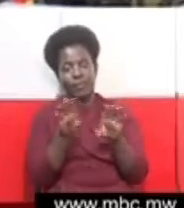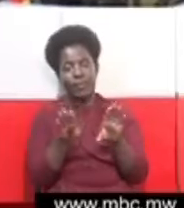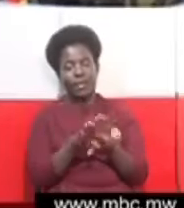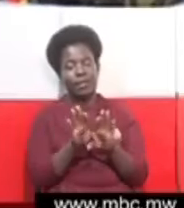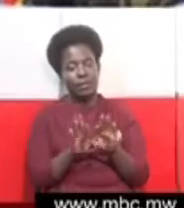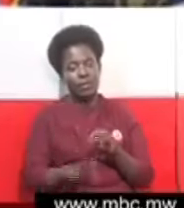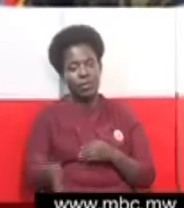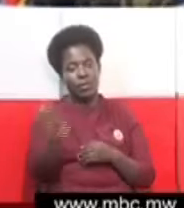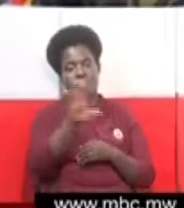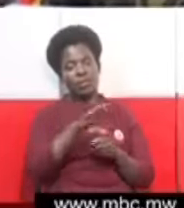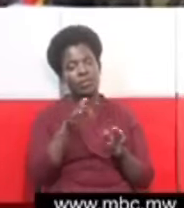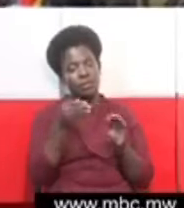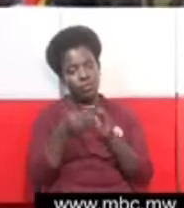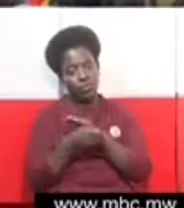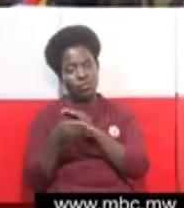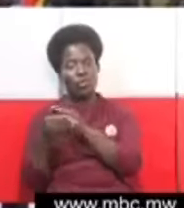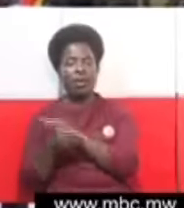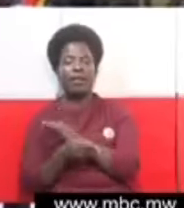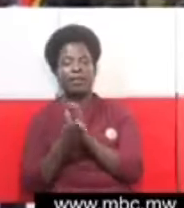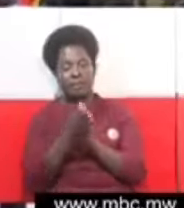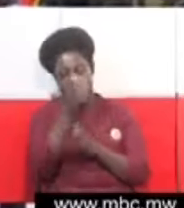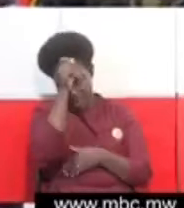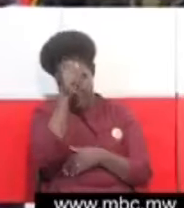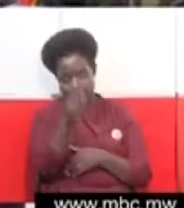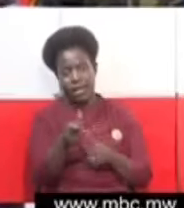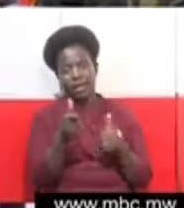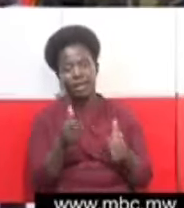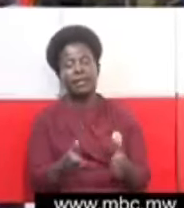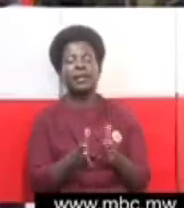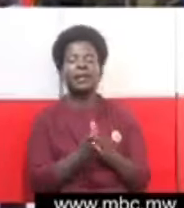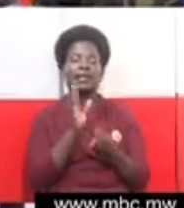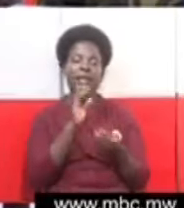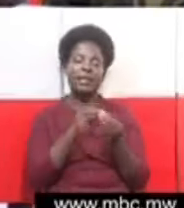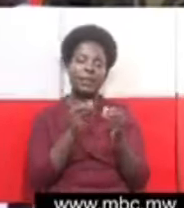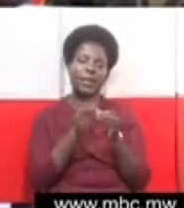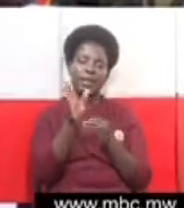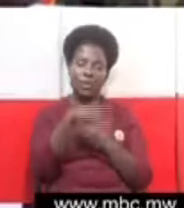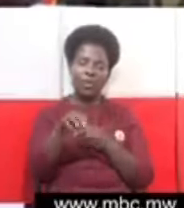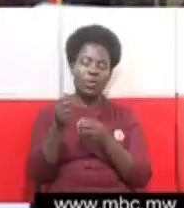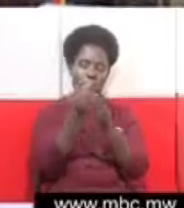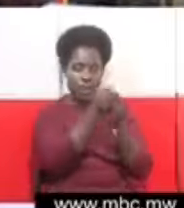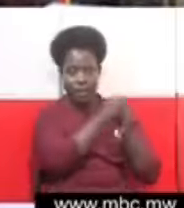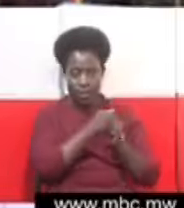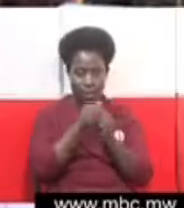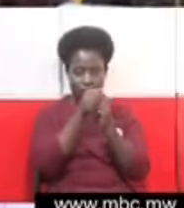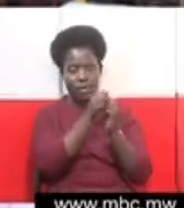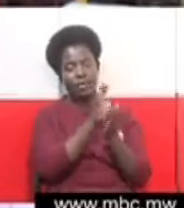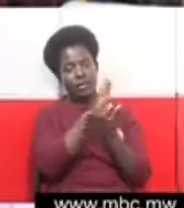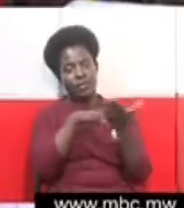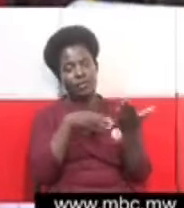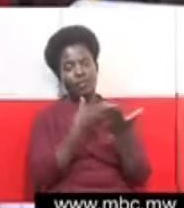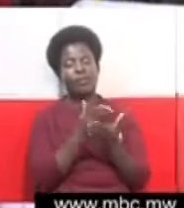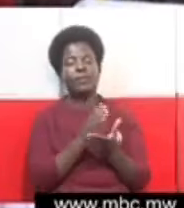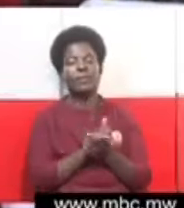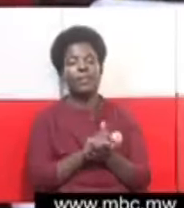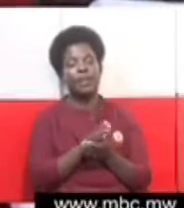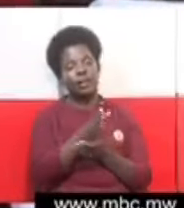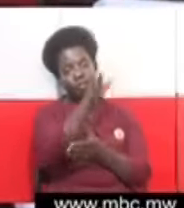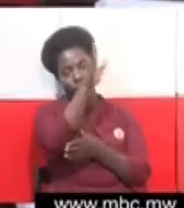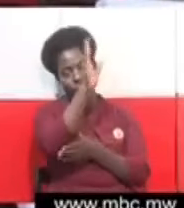Tiyeni tisungane, tiyeni tilemekezane, tiyeni tichitire zonse pamodzi, chifukwa